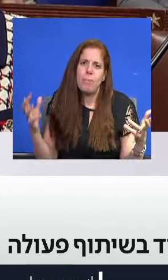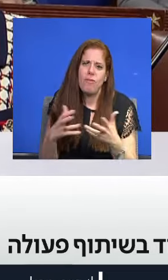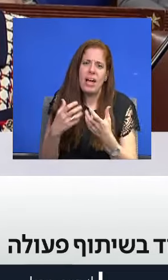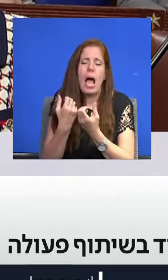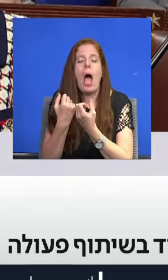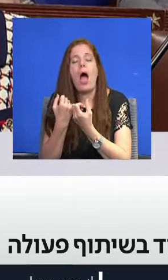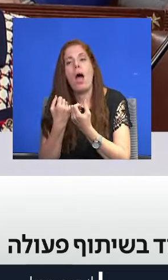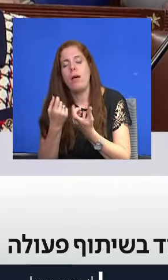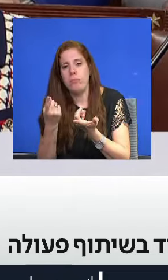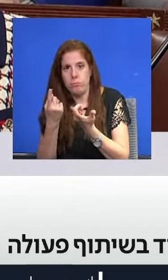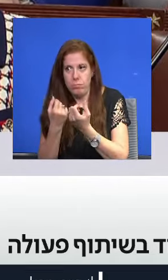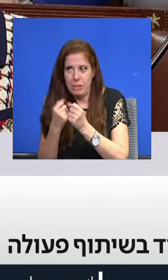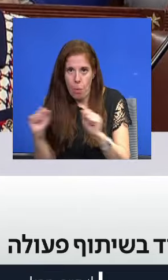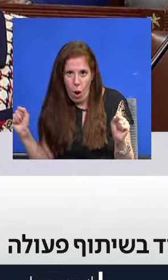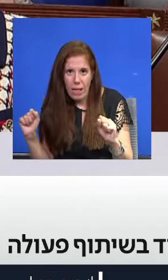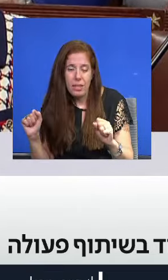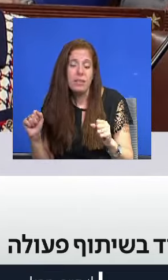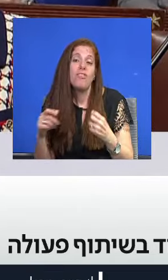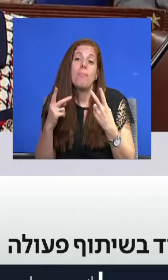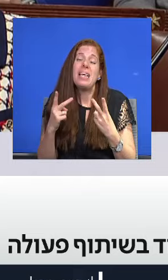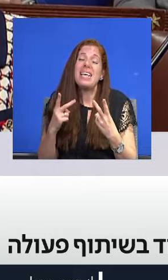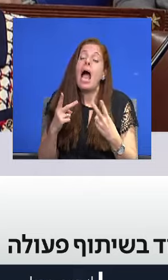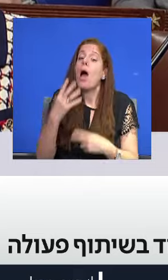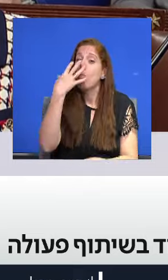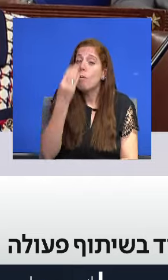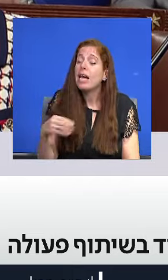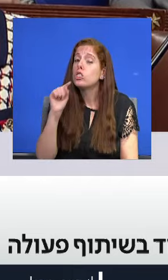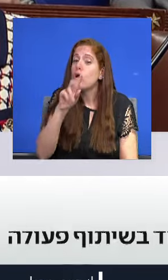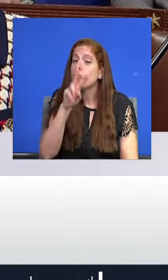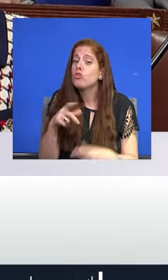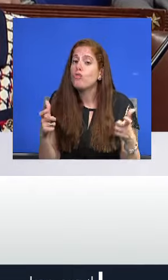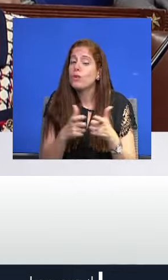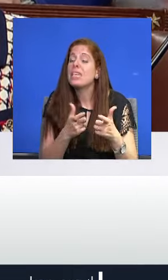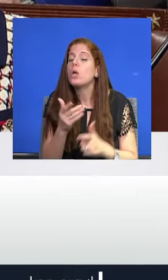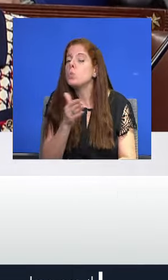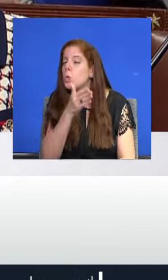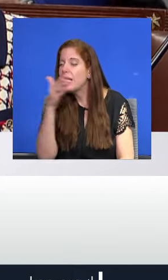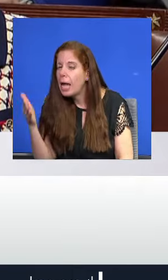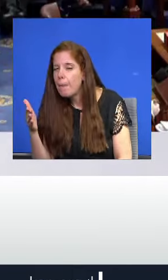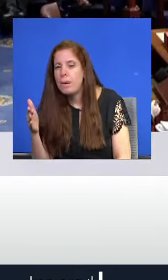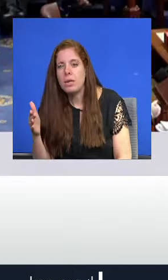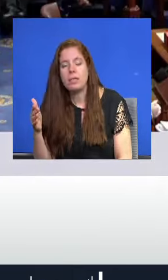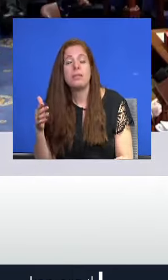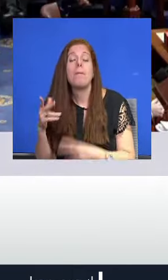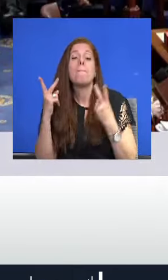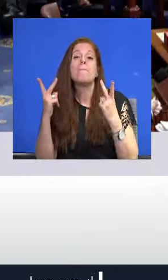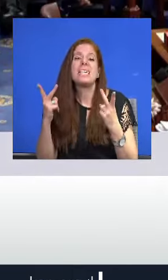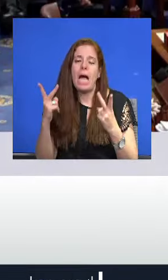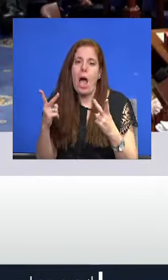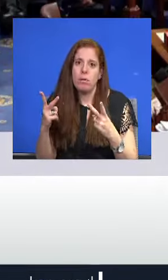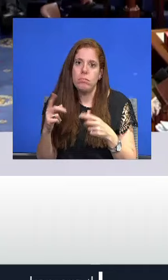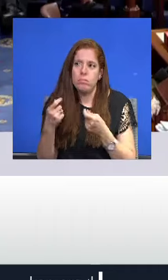הפרוגרסיביים, ובעיקר במפלגה הרפובליקנית, ששם יש קבוצה יותר ימנית, יותר ניצית, בעיקר בעניינים